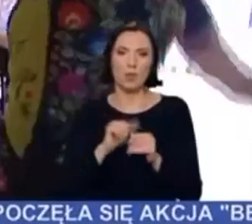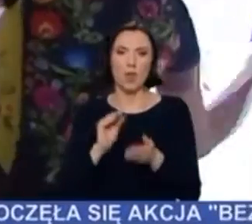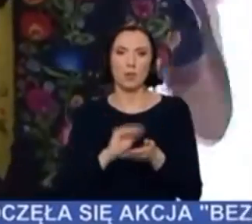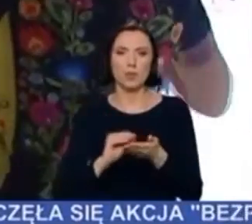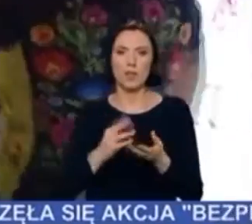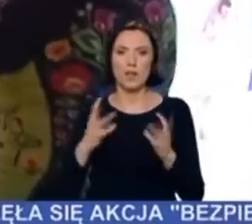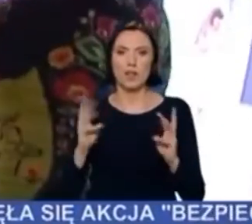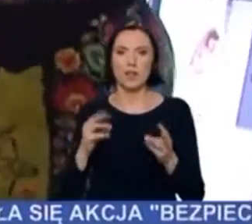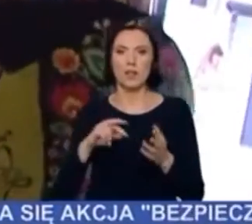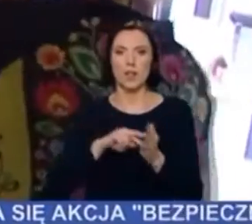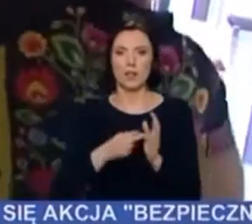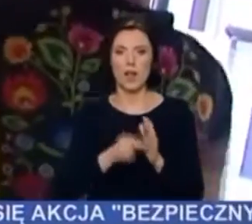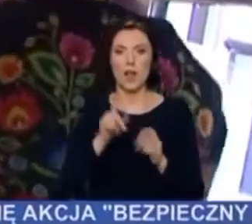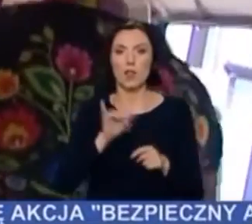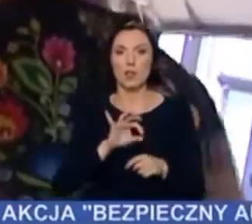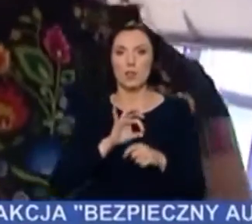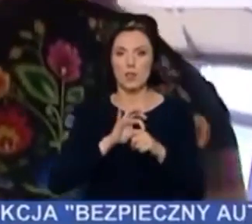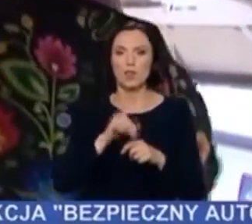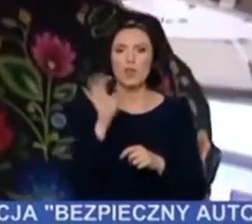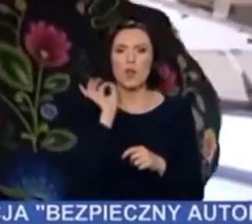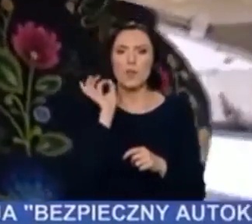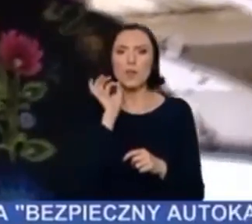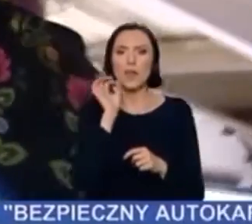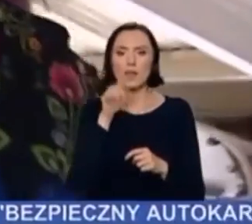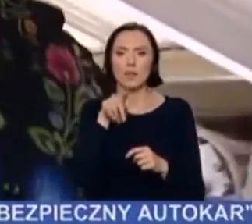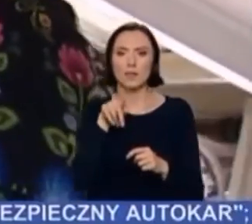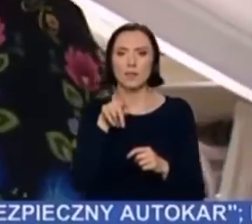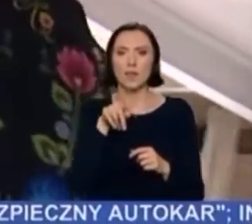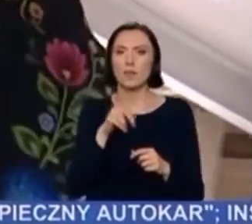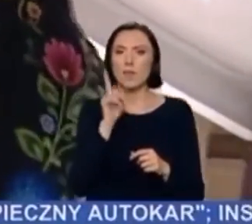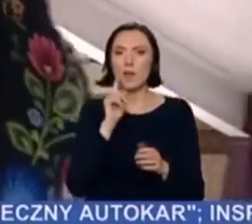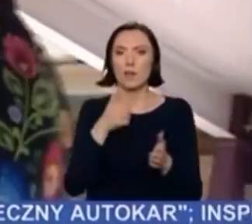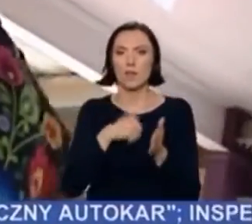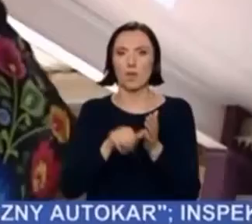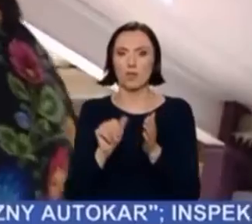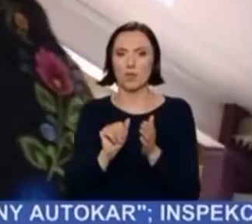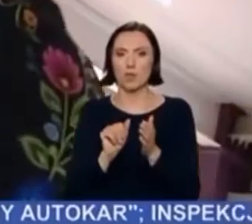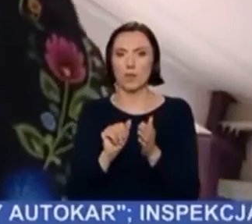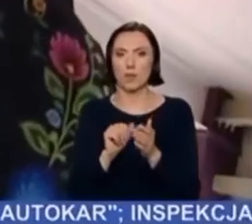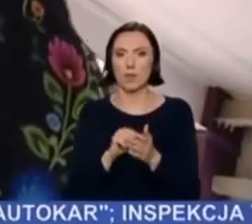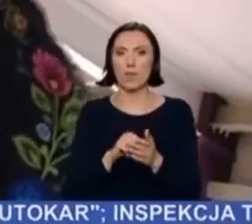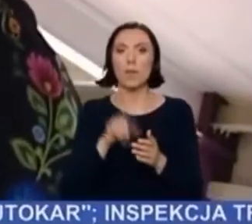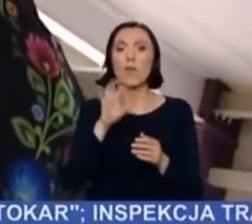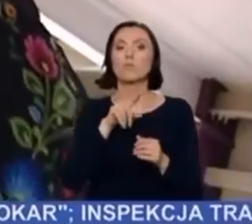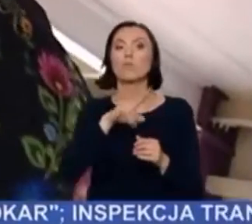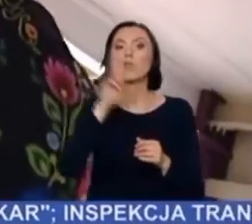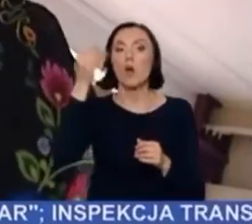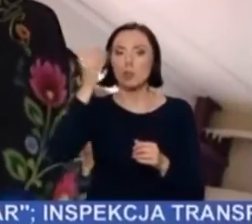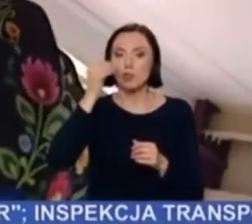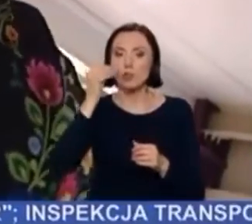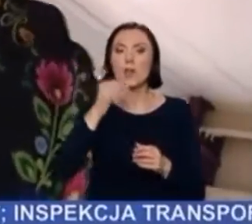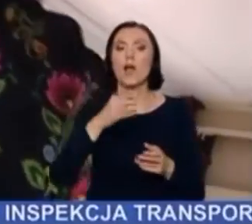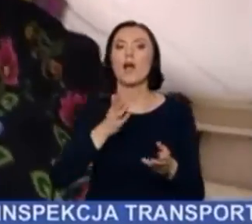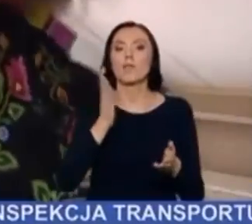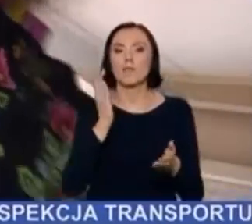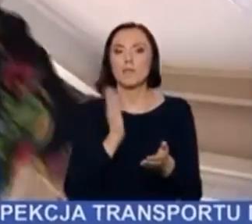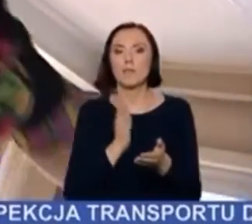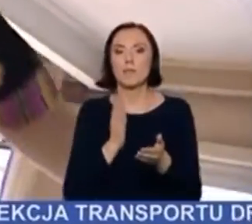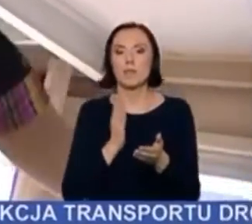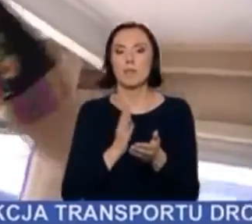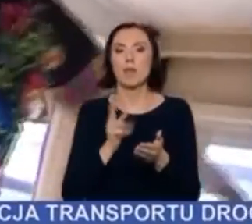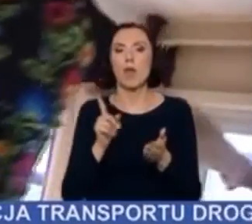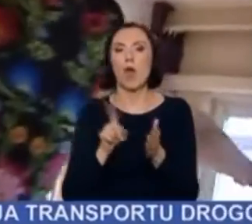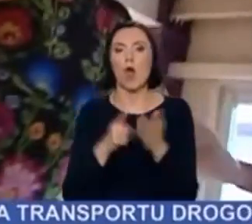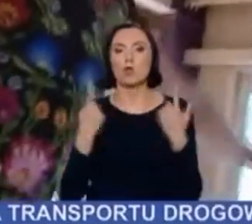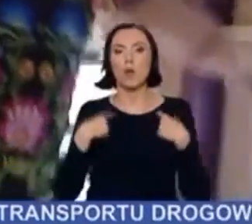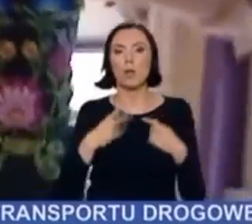tańca, ale te prowadzone przez Klaudię Jeziorowską-Cygan są wyjątkowe, bo jej uczniami są podopieczni Fundacji Brak Barier. Dla osób